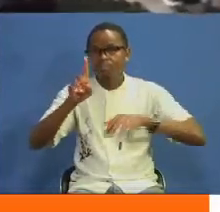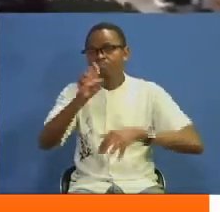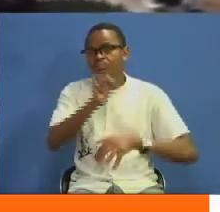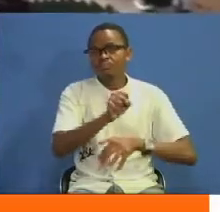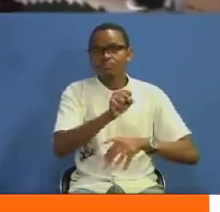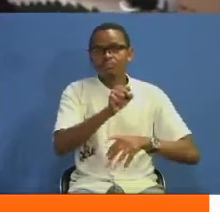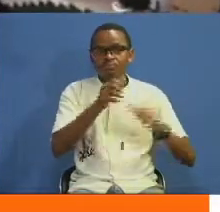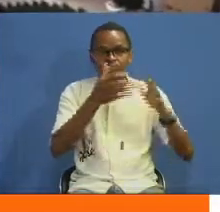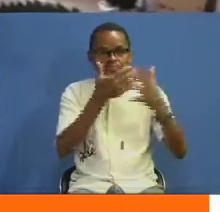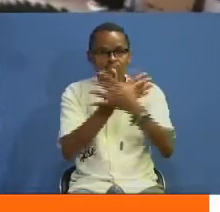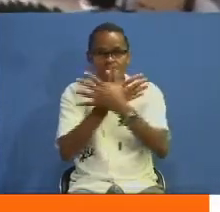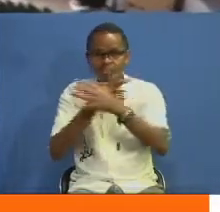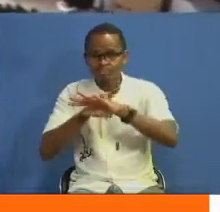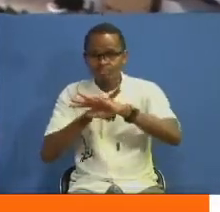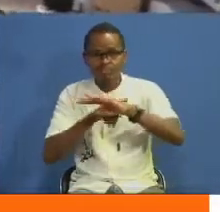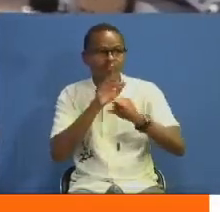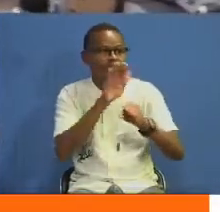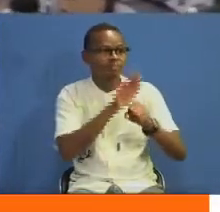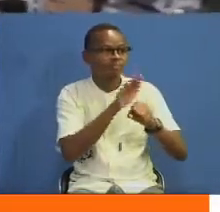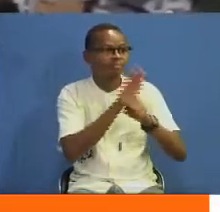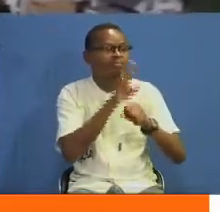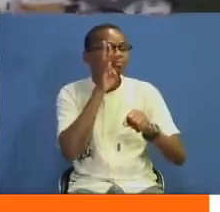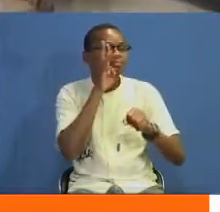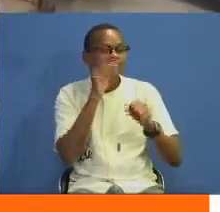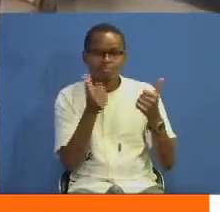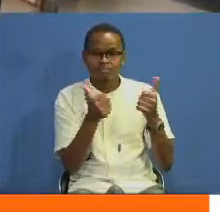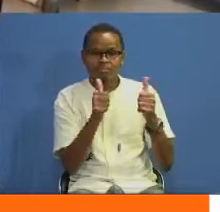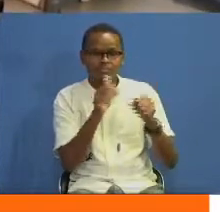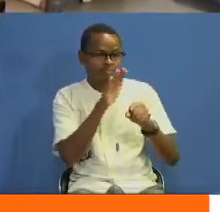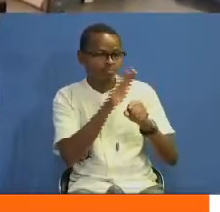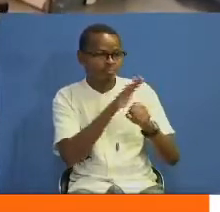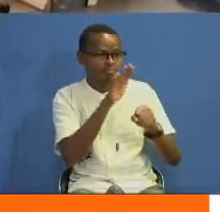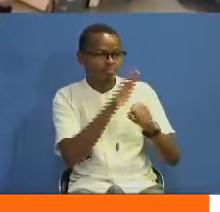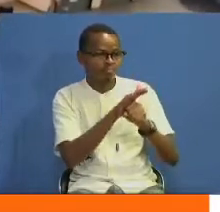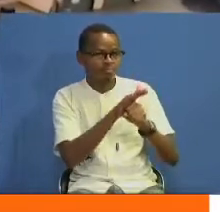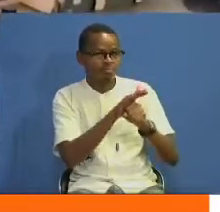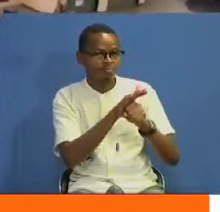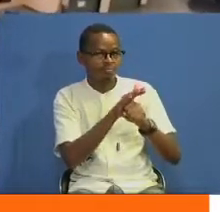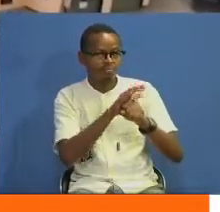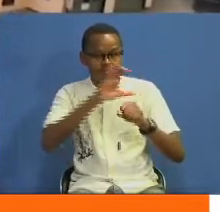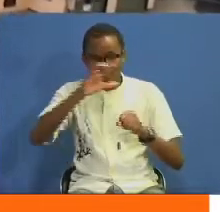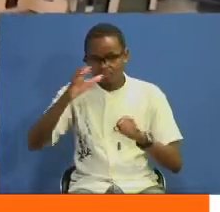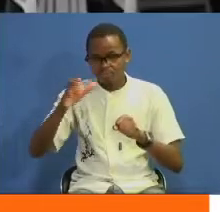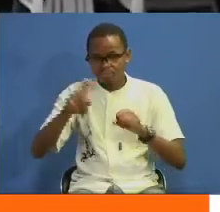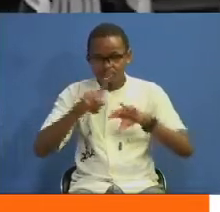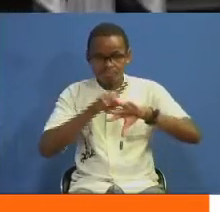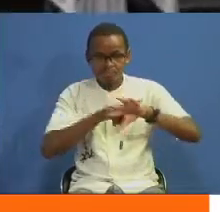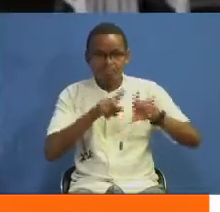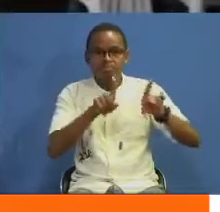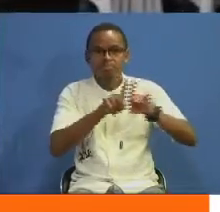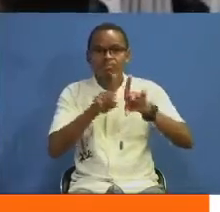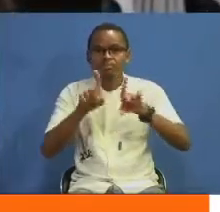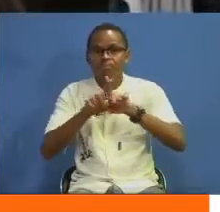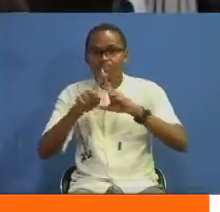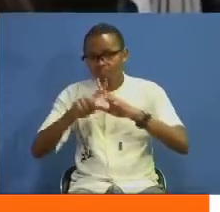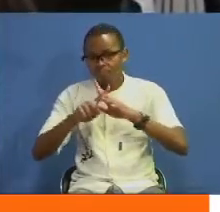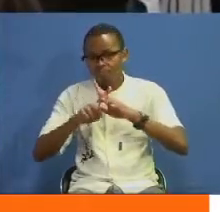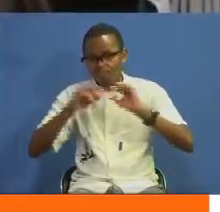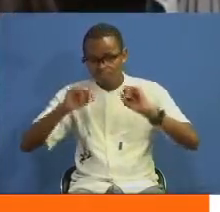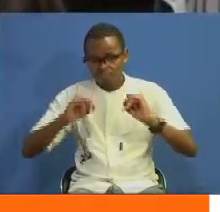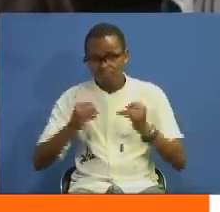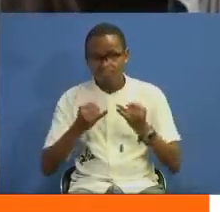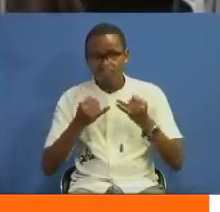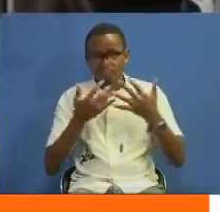Ujerumani, wakati viwango vya maji bado vipo juu katika miji mingi. Wakati huo huo, vyanzo vya habari